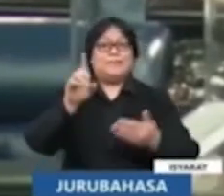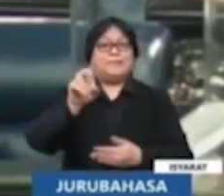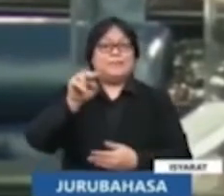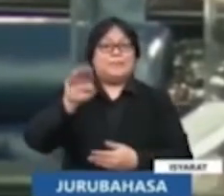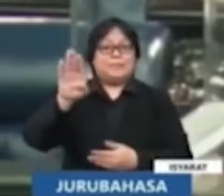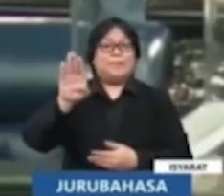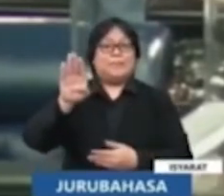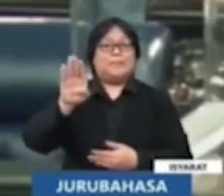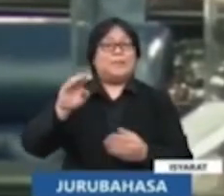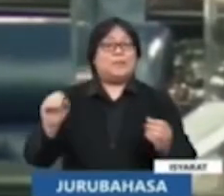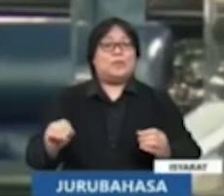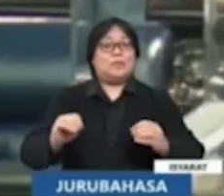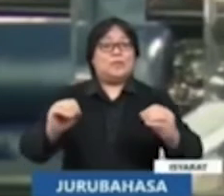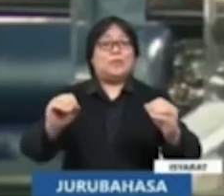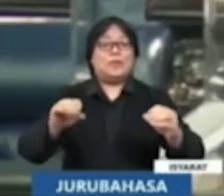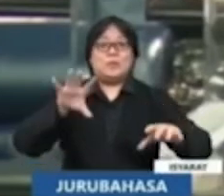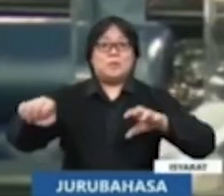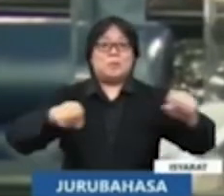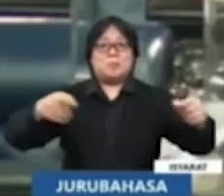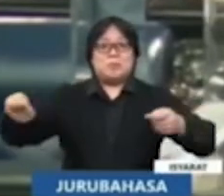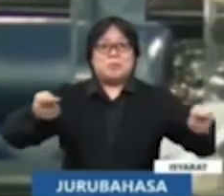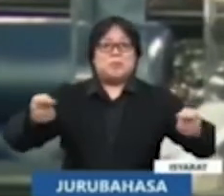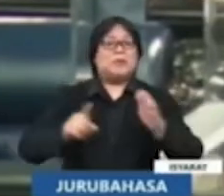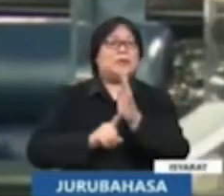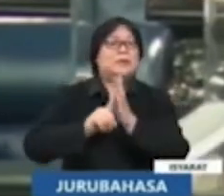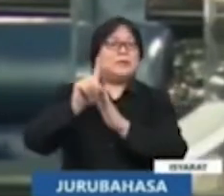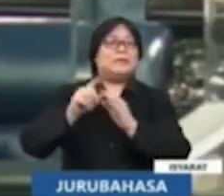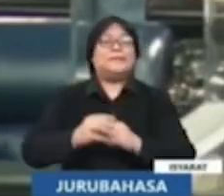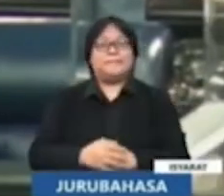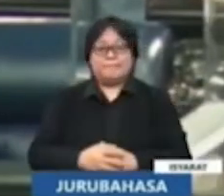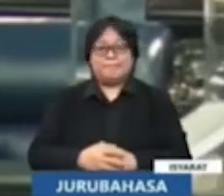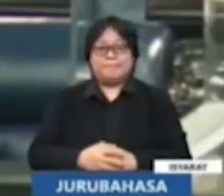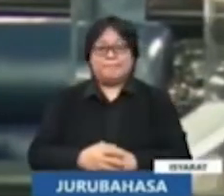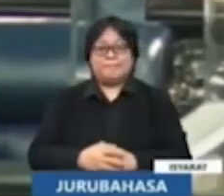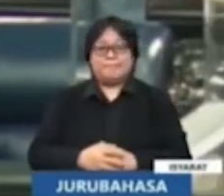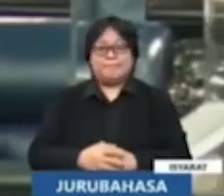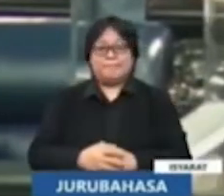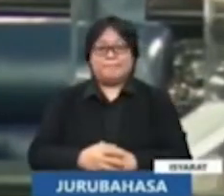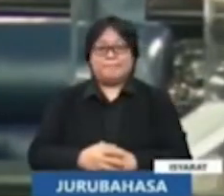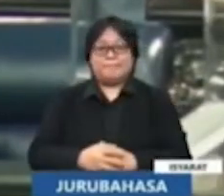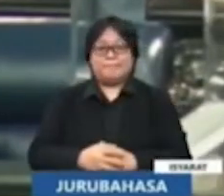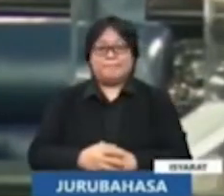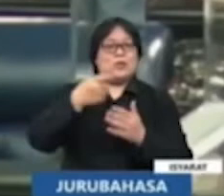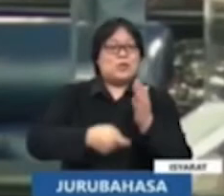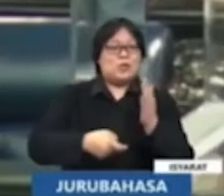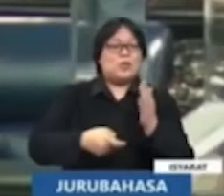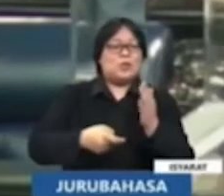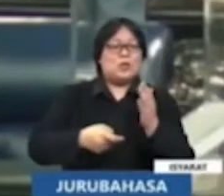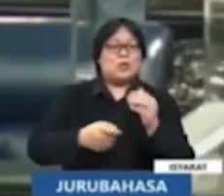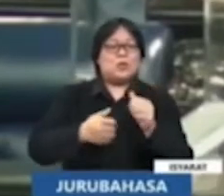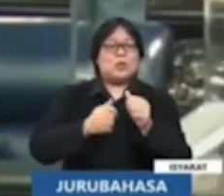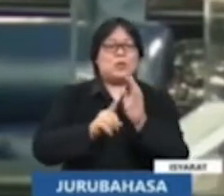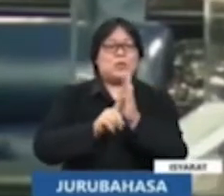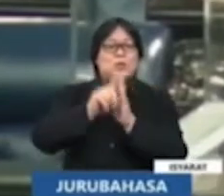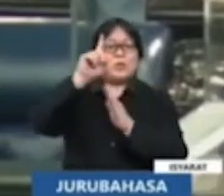DNB yang dilihat beroperasi sebagai monopoli adalah terlalu tinggi. Malah sesetengah pihak juga mendakwa bahawa kos tersebut adalah jauh